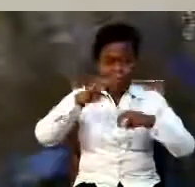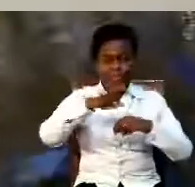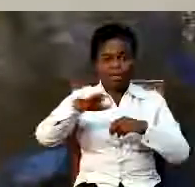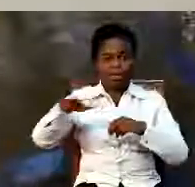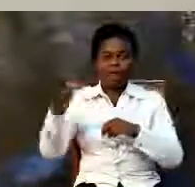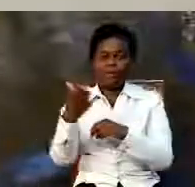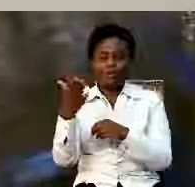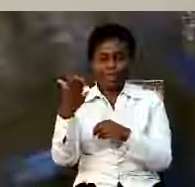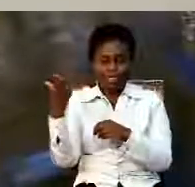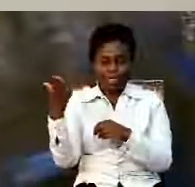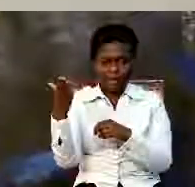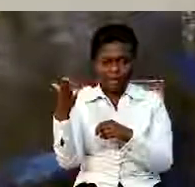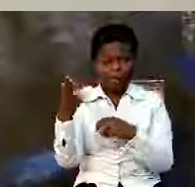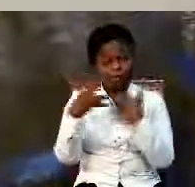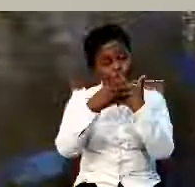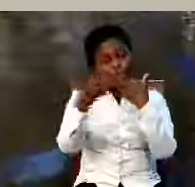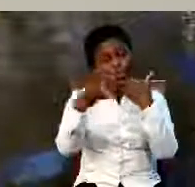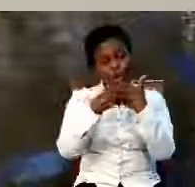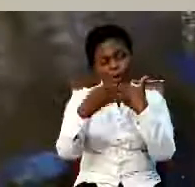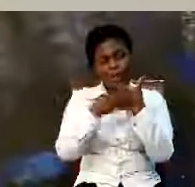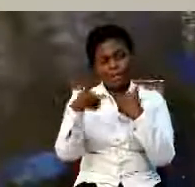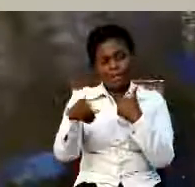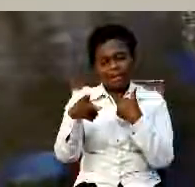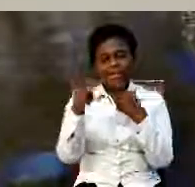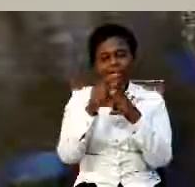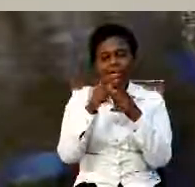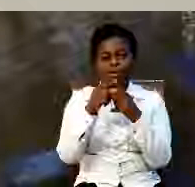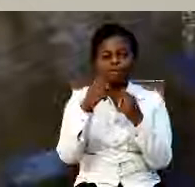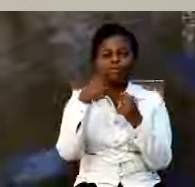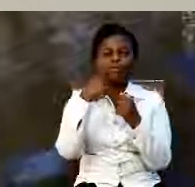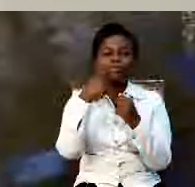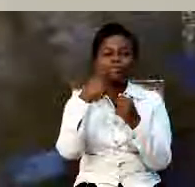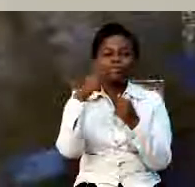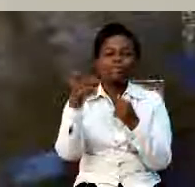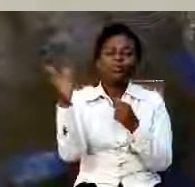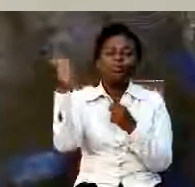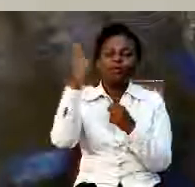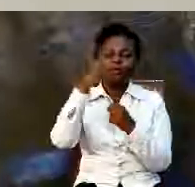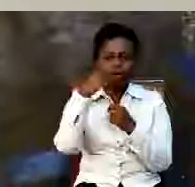hii statement yangu benki, na maana utaikuta siku moja.